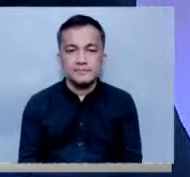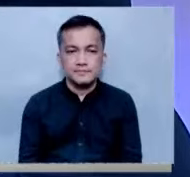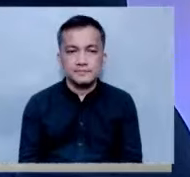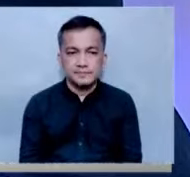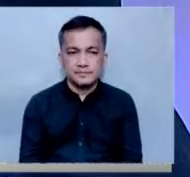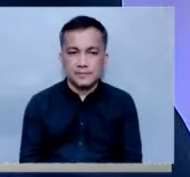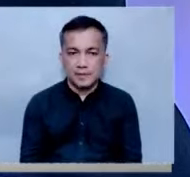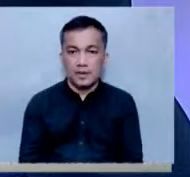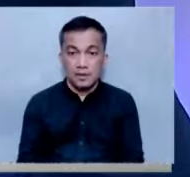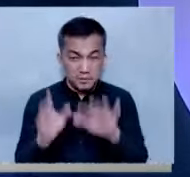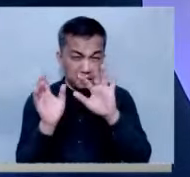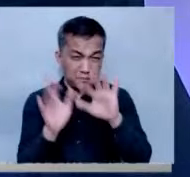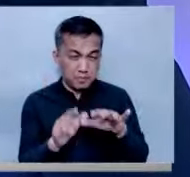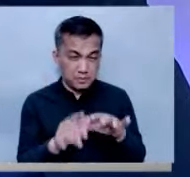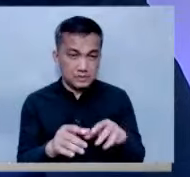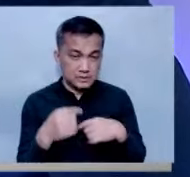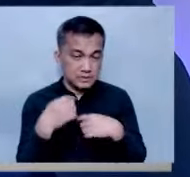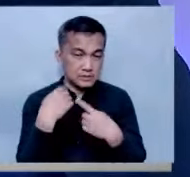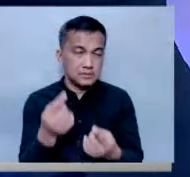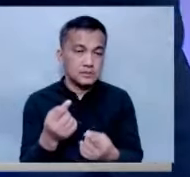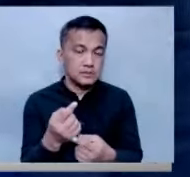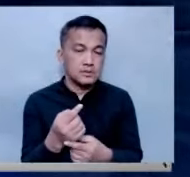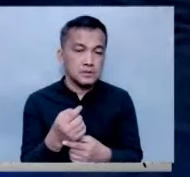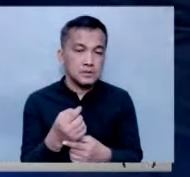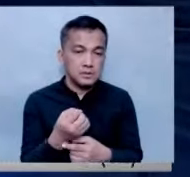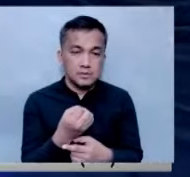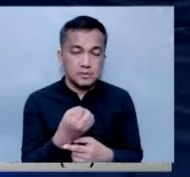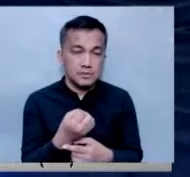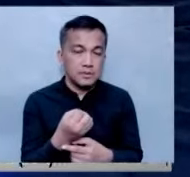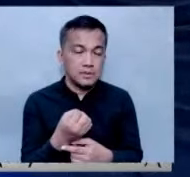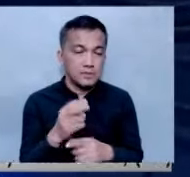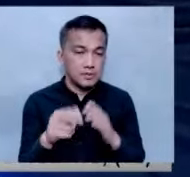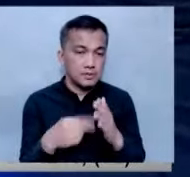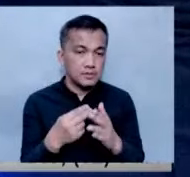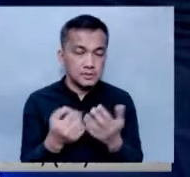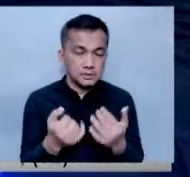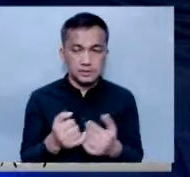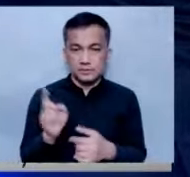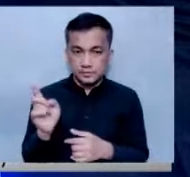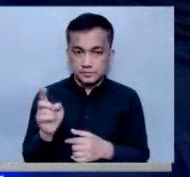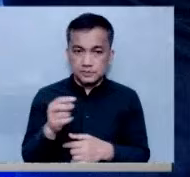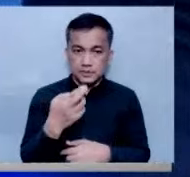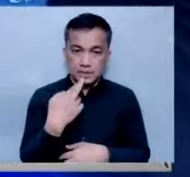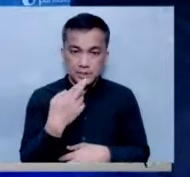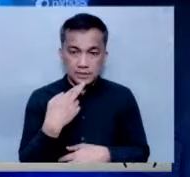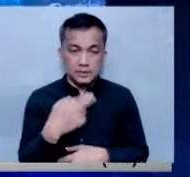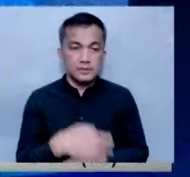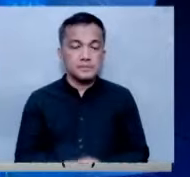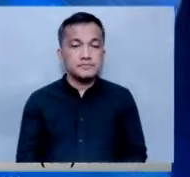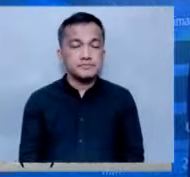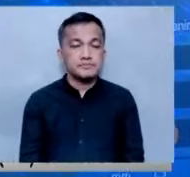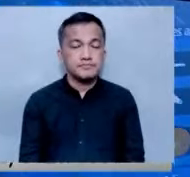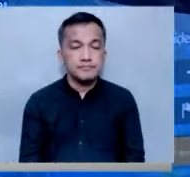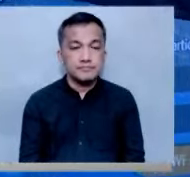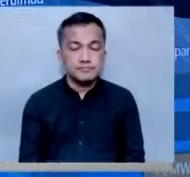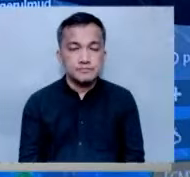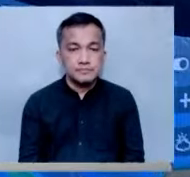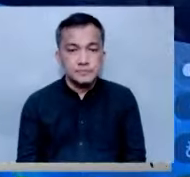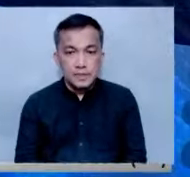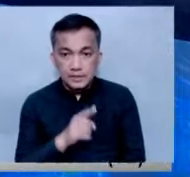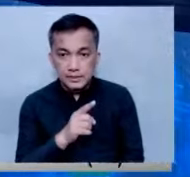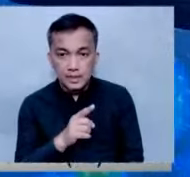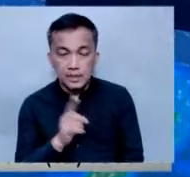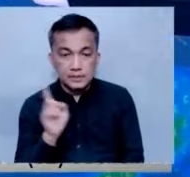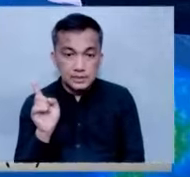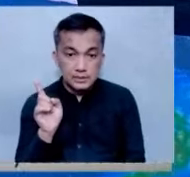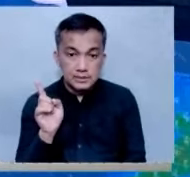ng ulan sa nakaraang mga oras. Sa ngayon po, itong pong kulay pula dito po sa Windy, yan po